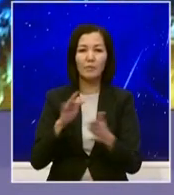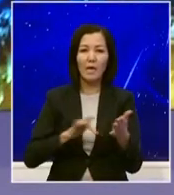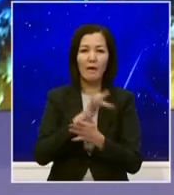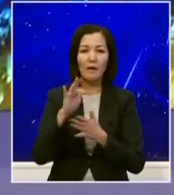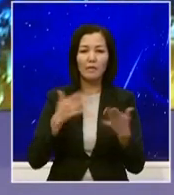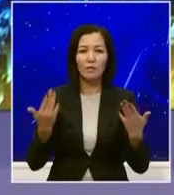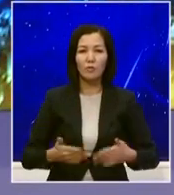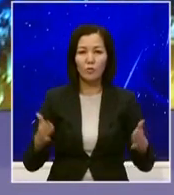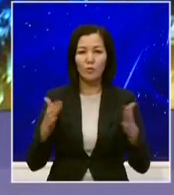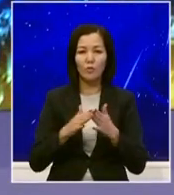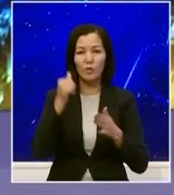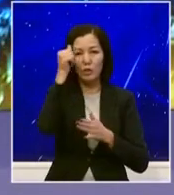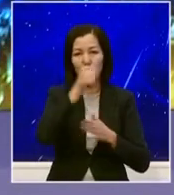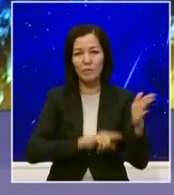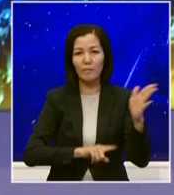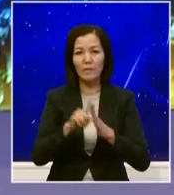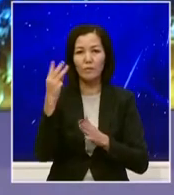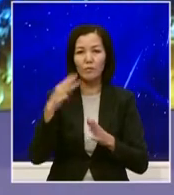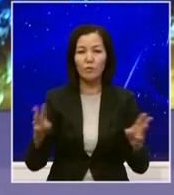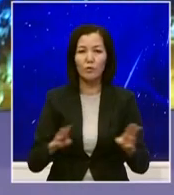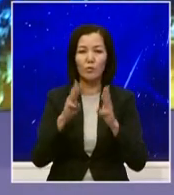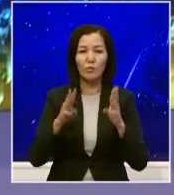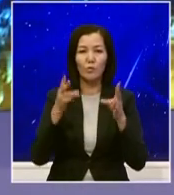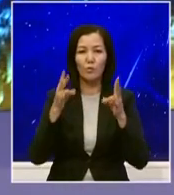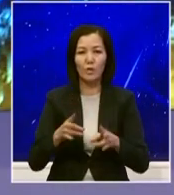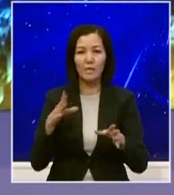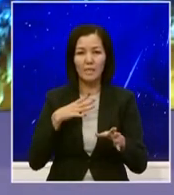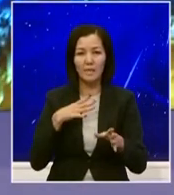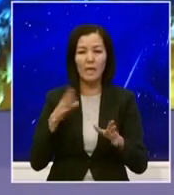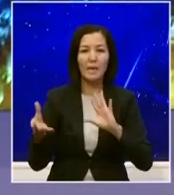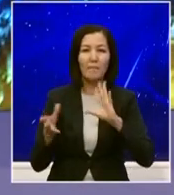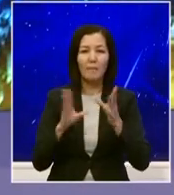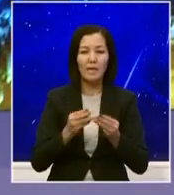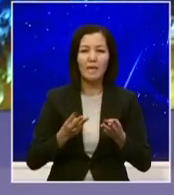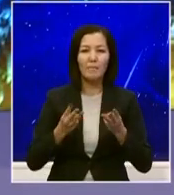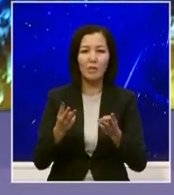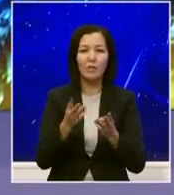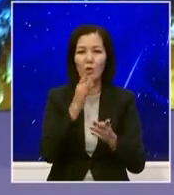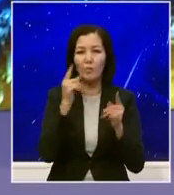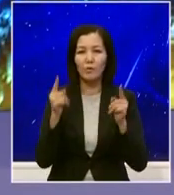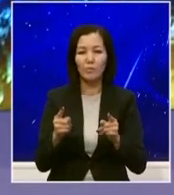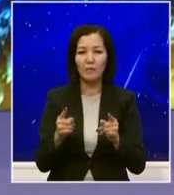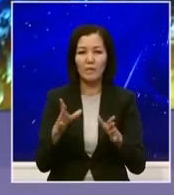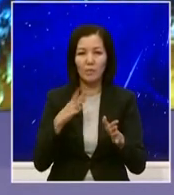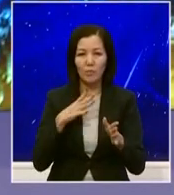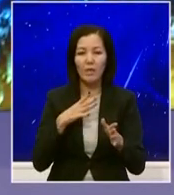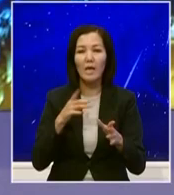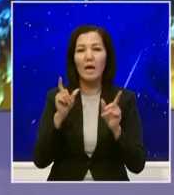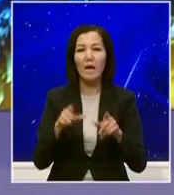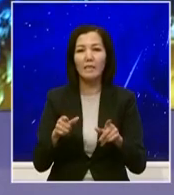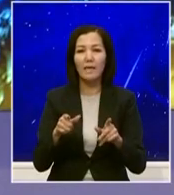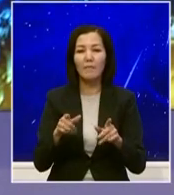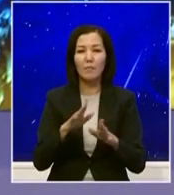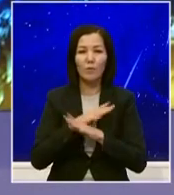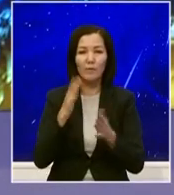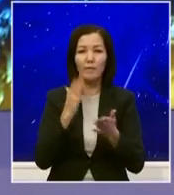Қапшағай қаласындағы тұрғын үйлерде жыл басынан бері 30 өрт оқиғасы тіркелген. Барлығы пеш жағу маусымы кезінде орын алған. Адам шығыны да